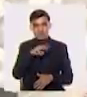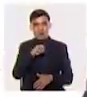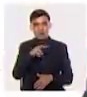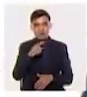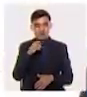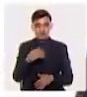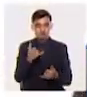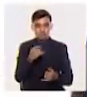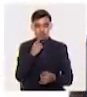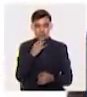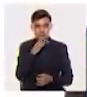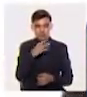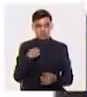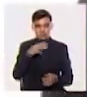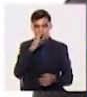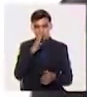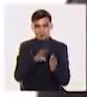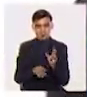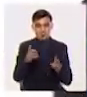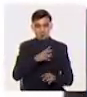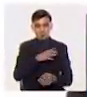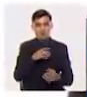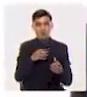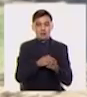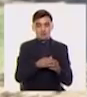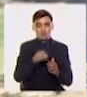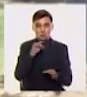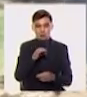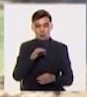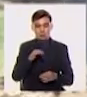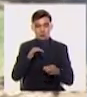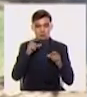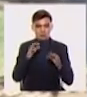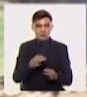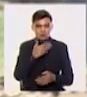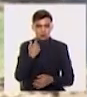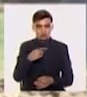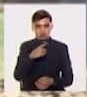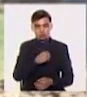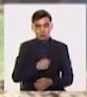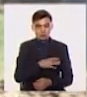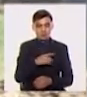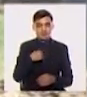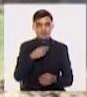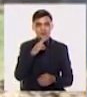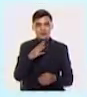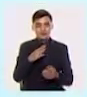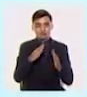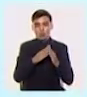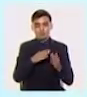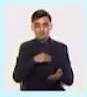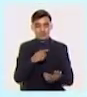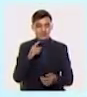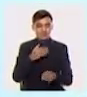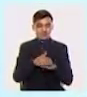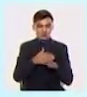қиын қыстау кезеңде табыссыз қалдырған компанияның бұл әрекетін әділетсіз деп ашынады. Баспанасында жалғалған азамат күн көру қиындап барады